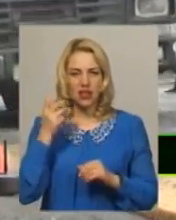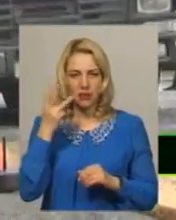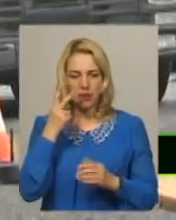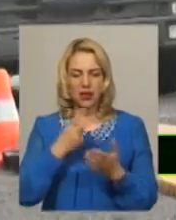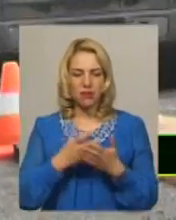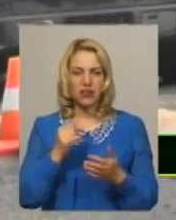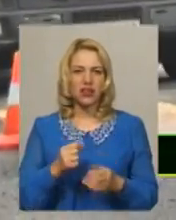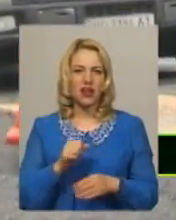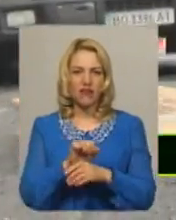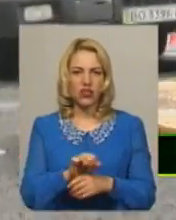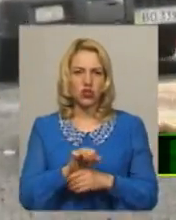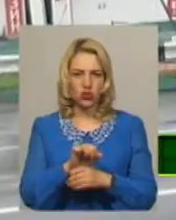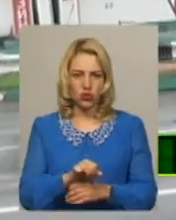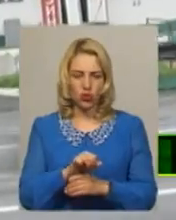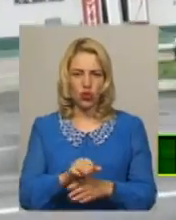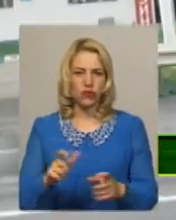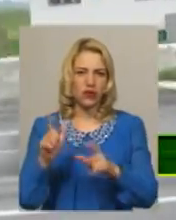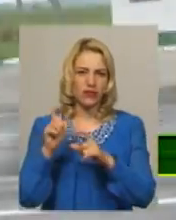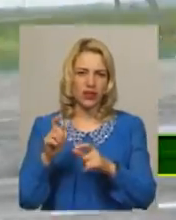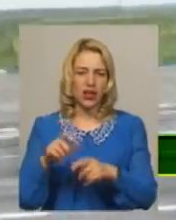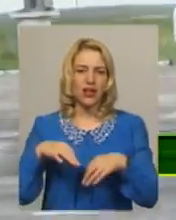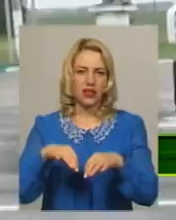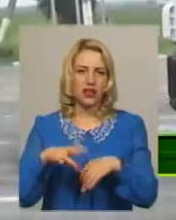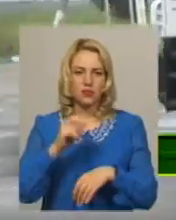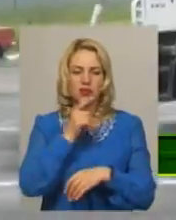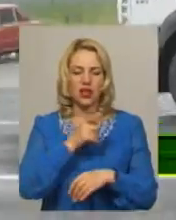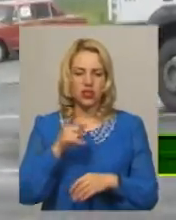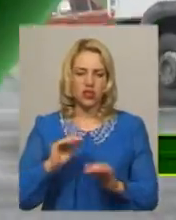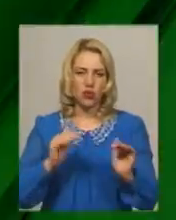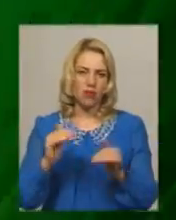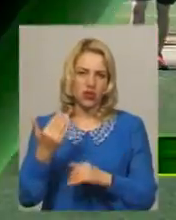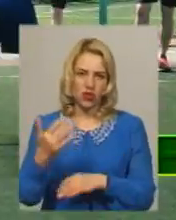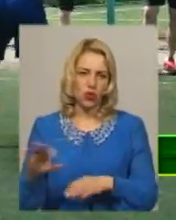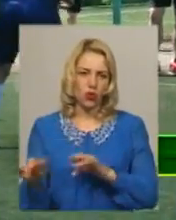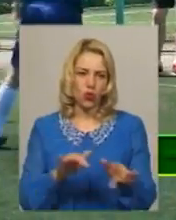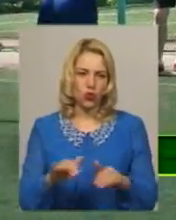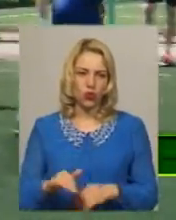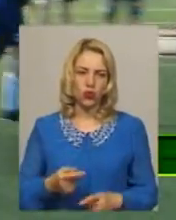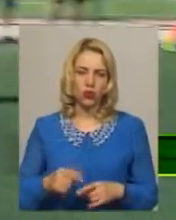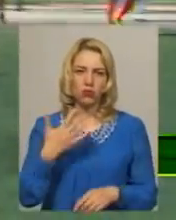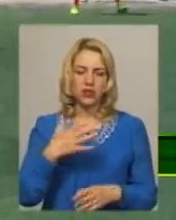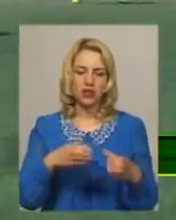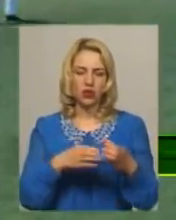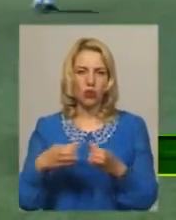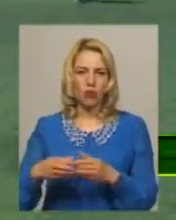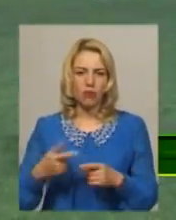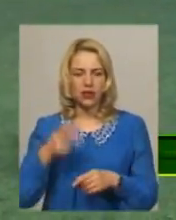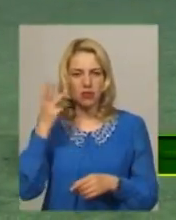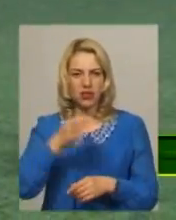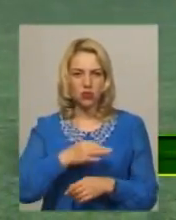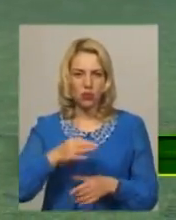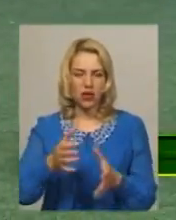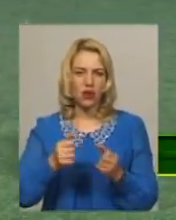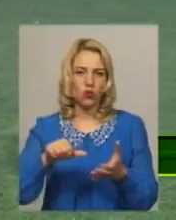передбачено для відстоювання великогабаритного транспорту на час обмеження його руху. 50 команд з Хмельницького та області